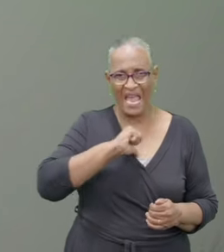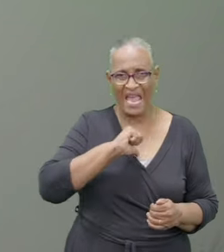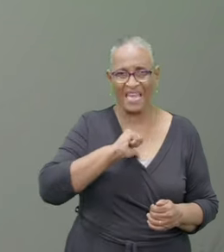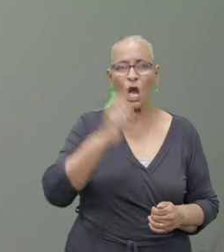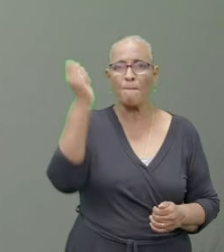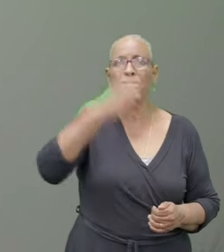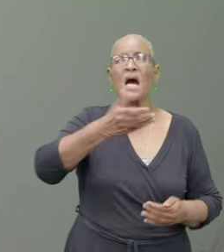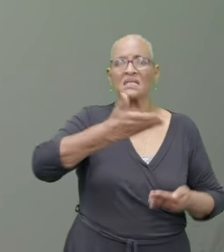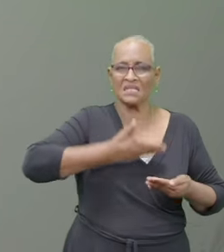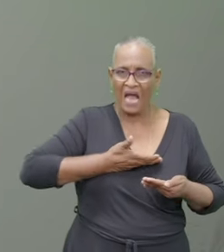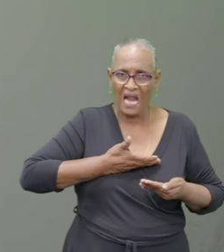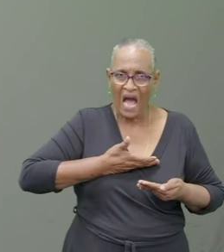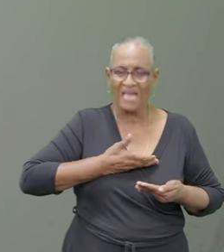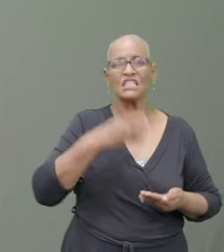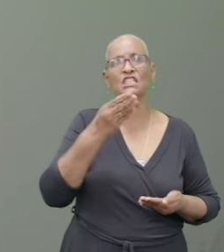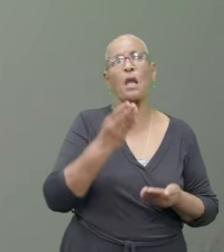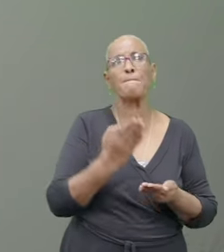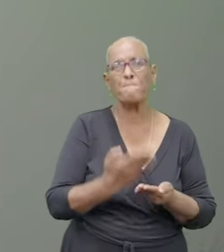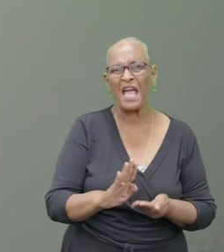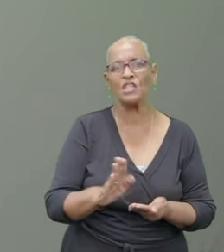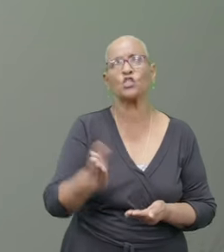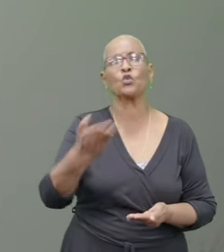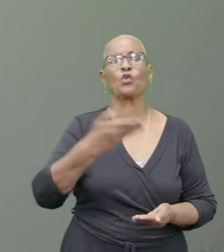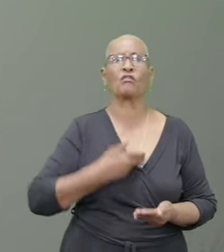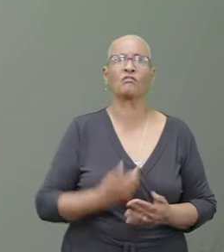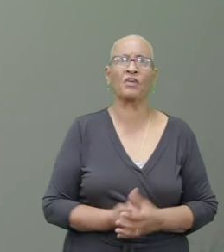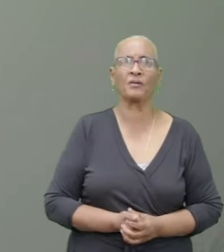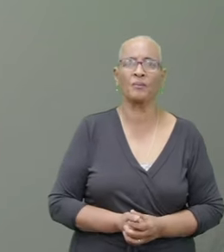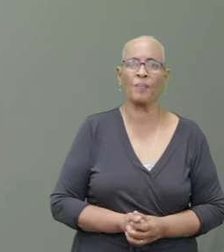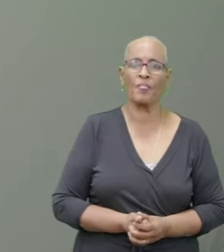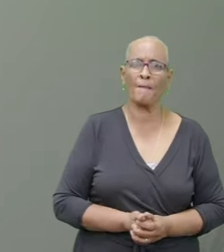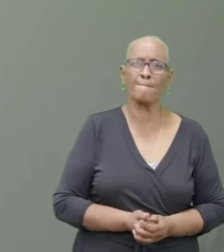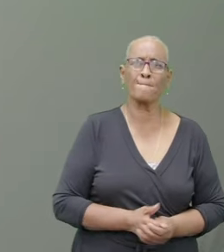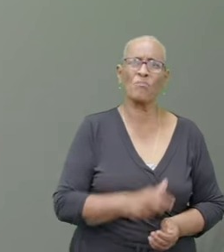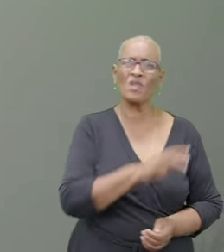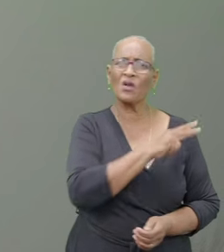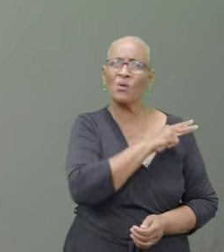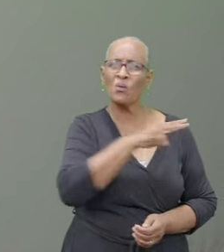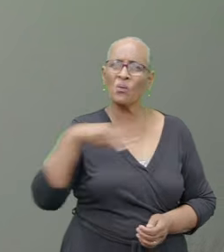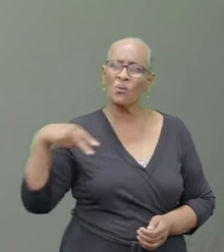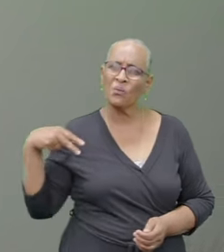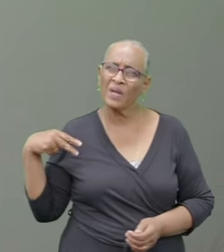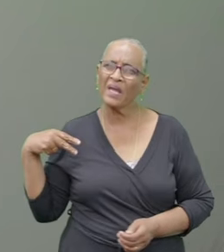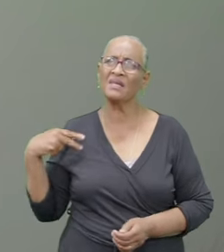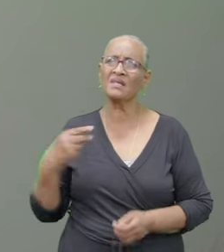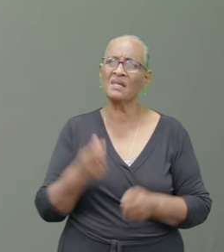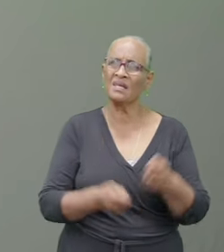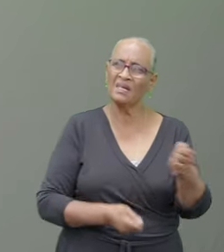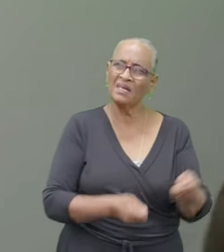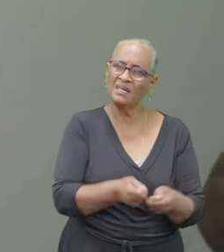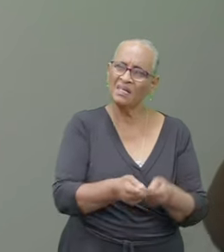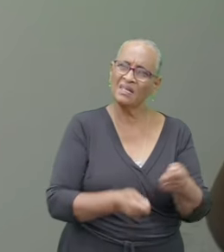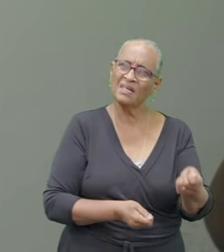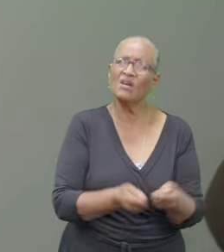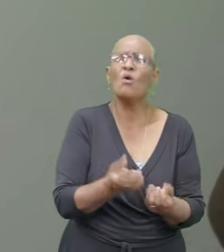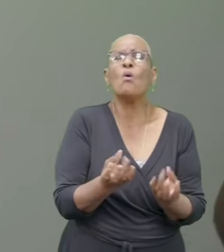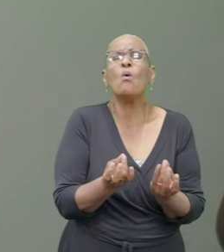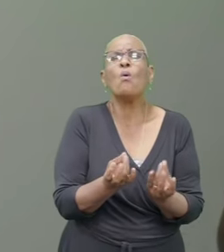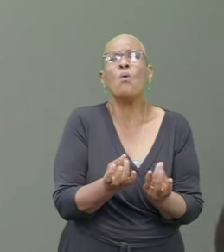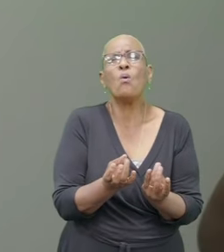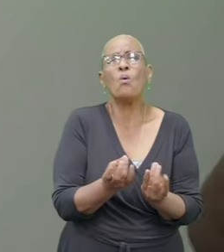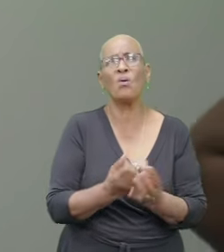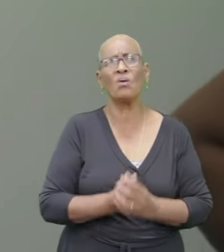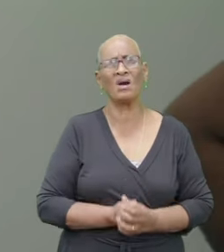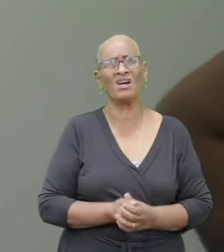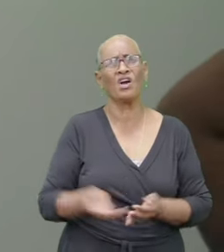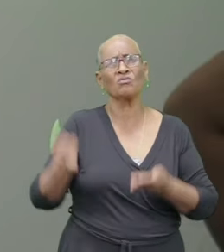En we moeten eens goed gaan nadenken, en ook binnen de regering gaan er discussies op over hoe kunnen wij